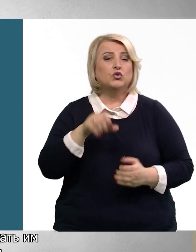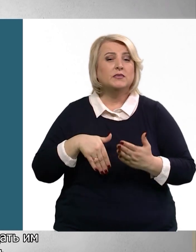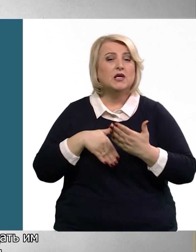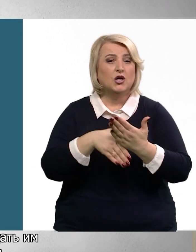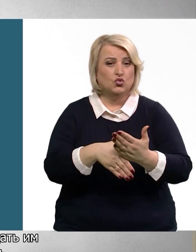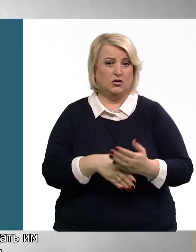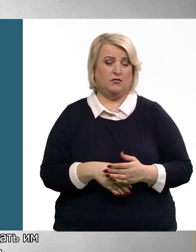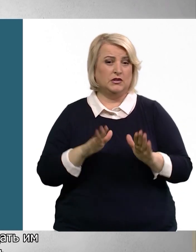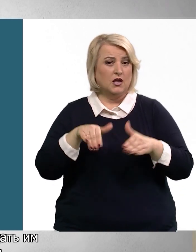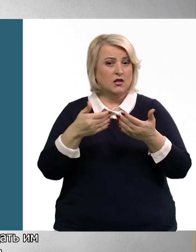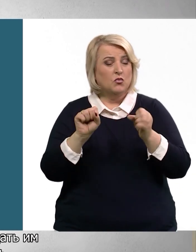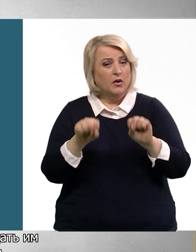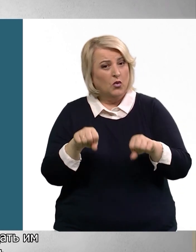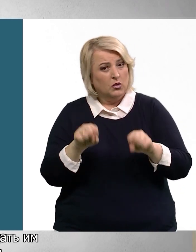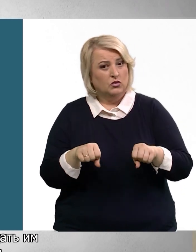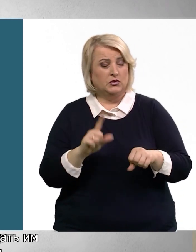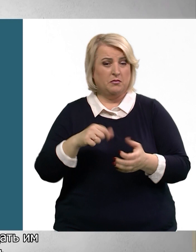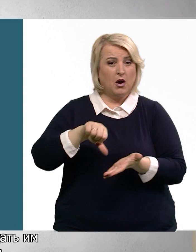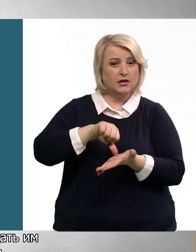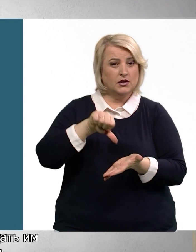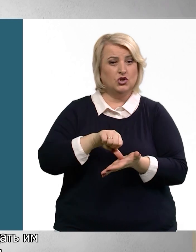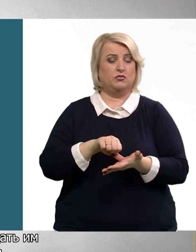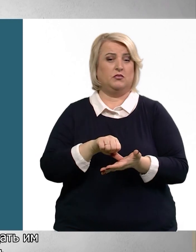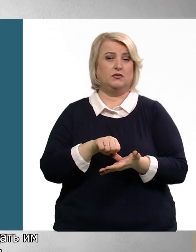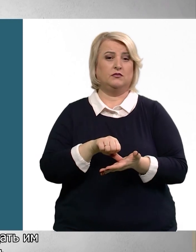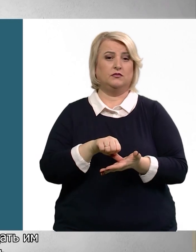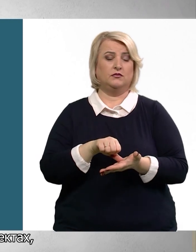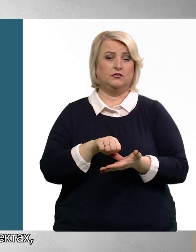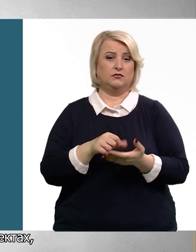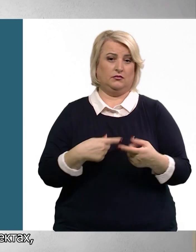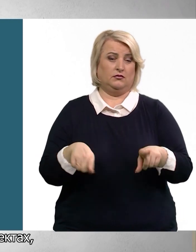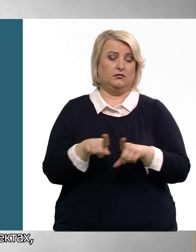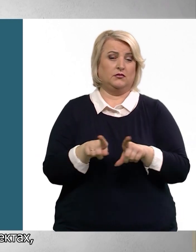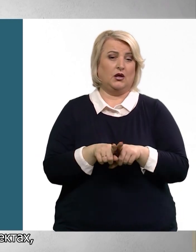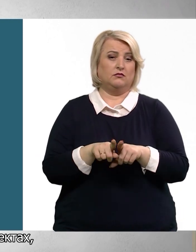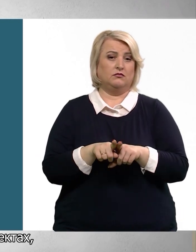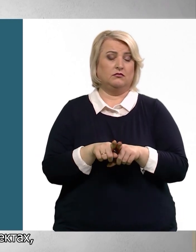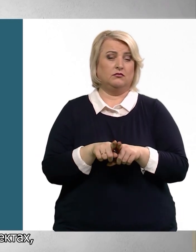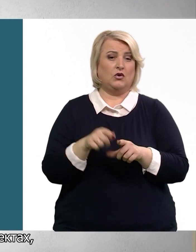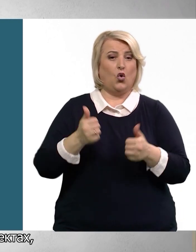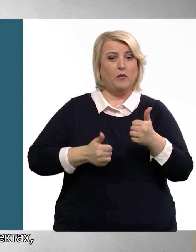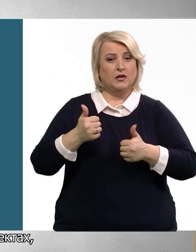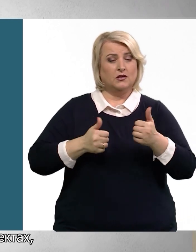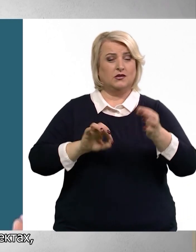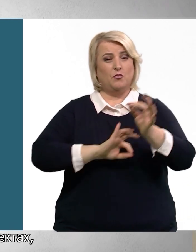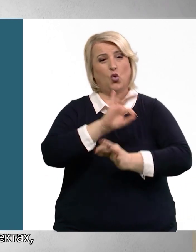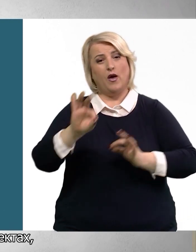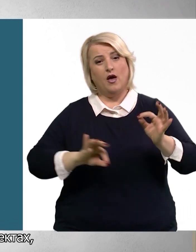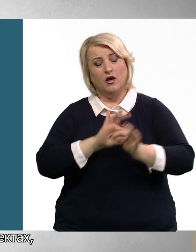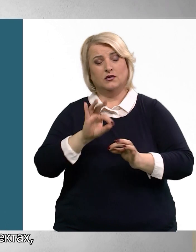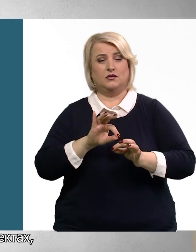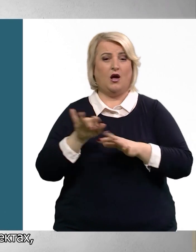vedem cum putem să-i ajutăm, să le dăm oportunitățile să participe în astfel de